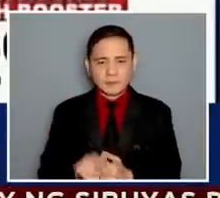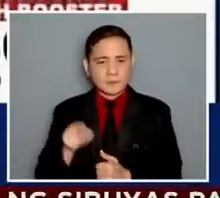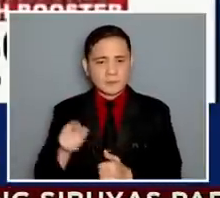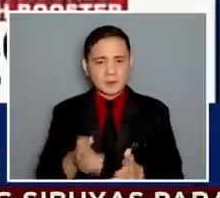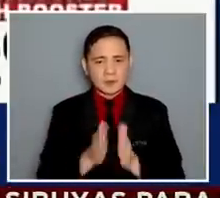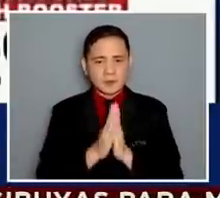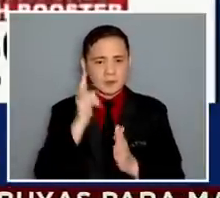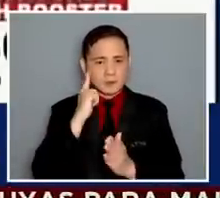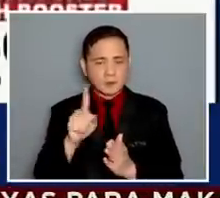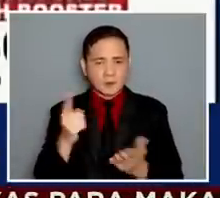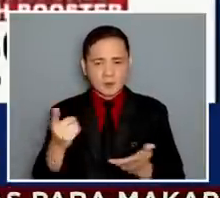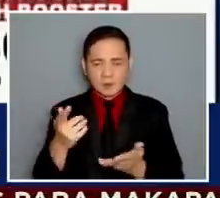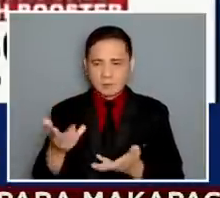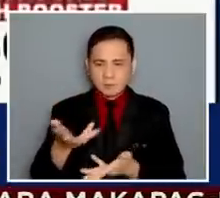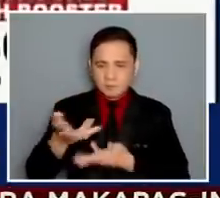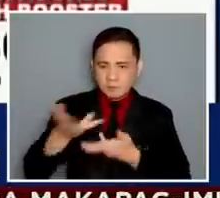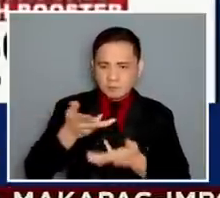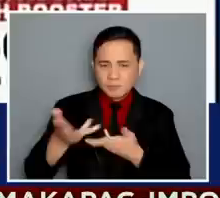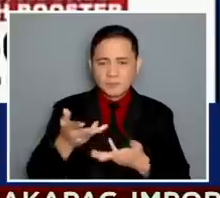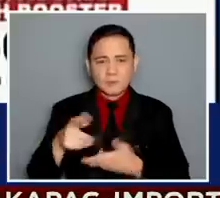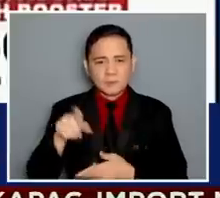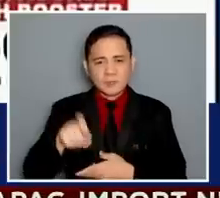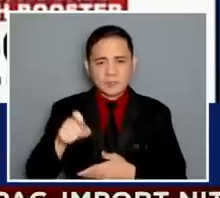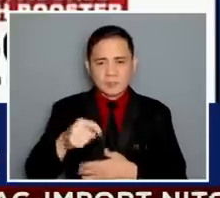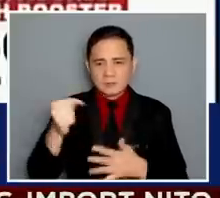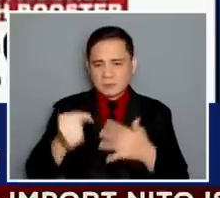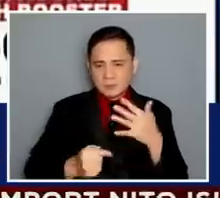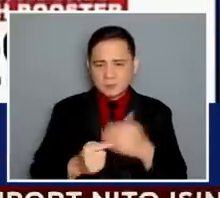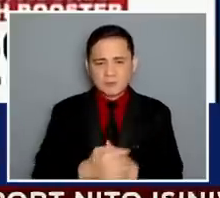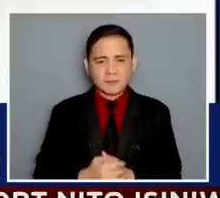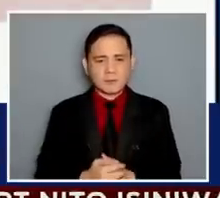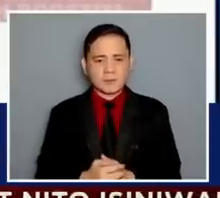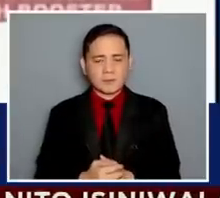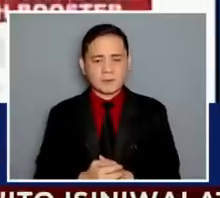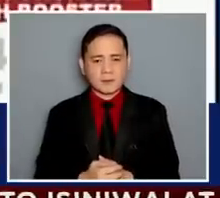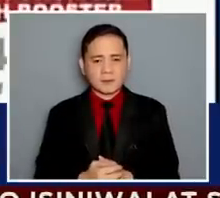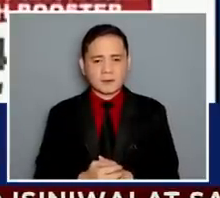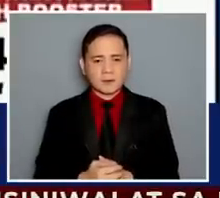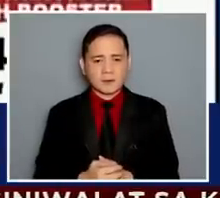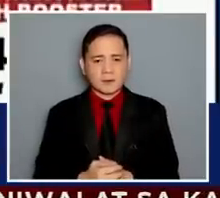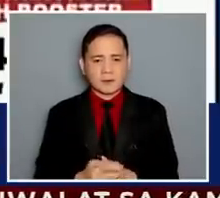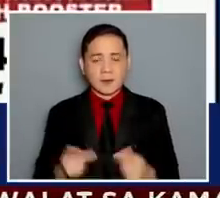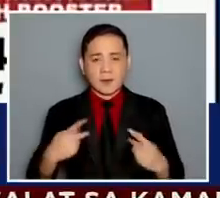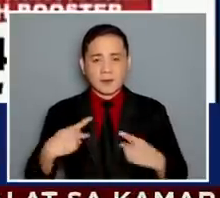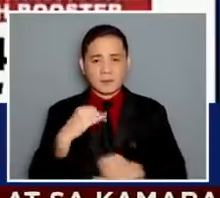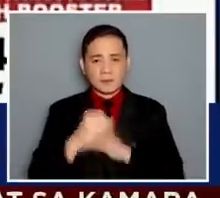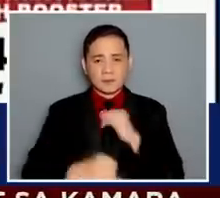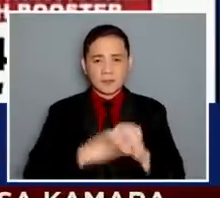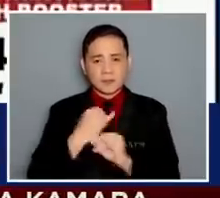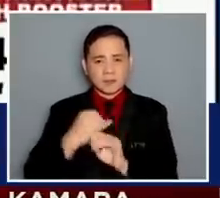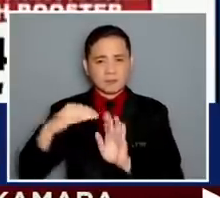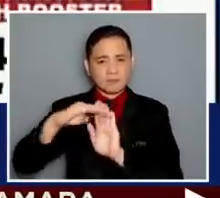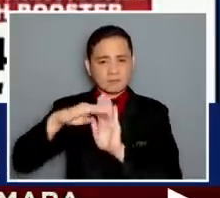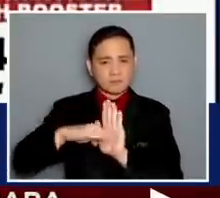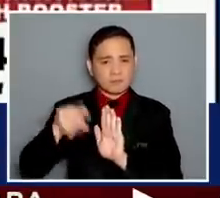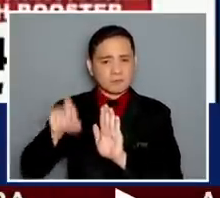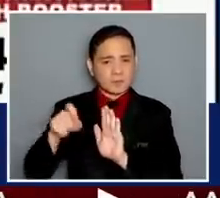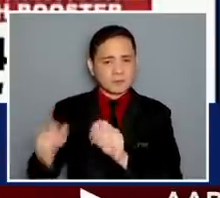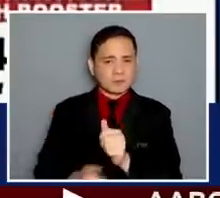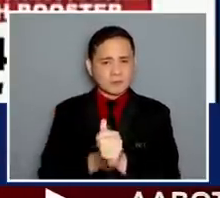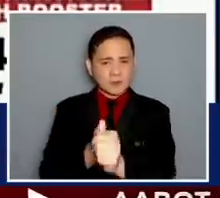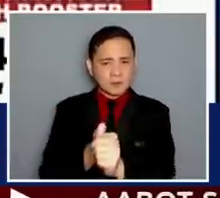na goods, ganun. Meron namang international organization doon. Alam natin po yun. Pero siyempre iba na po yung ating pangako.